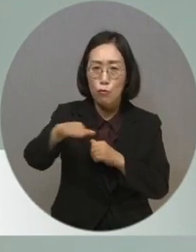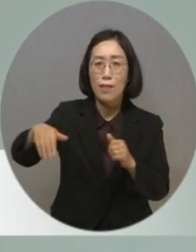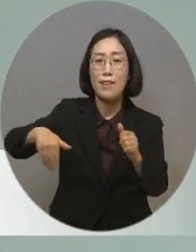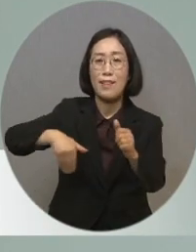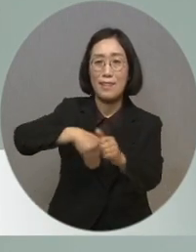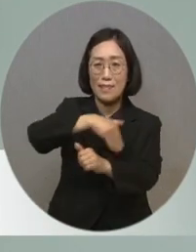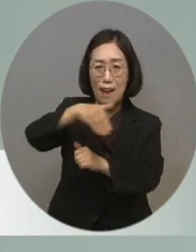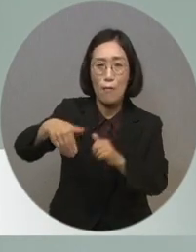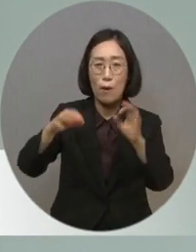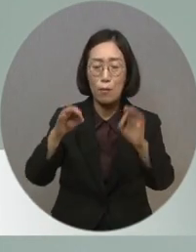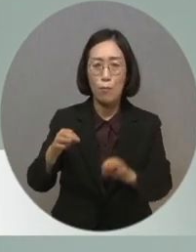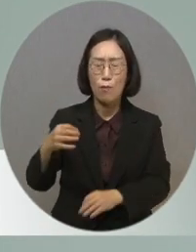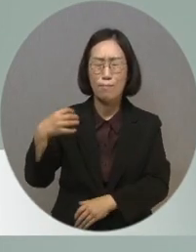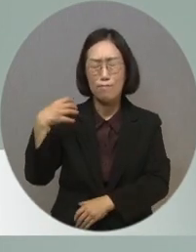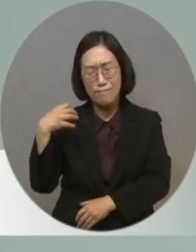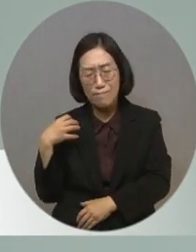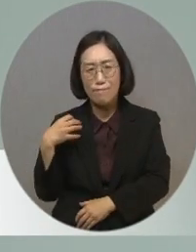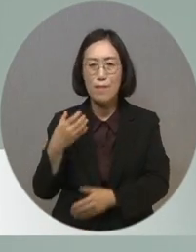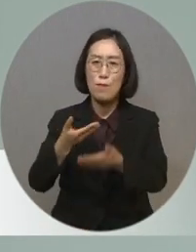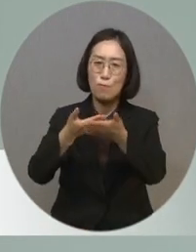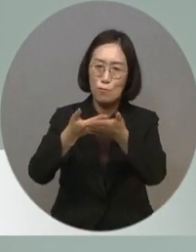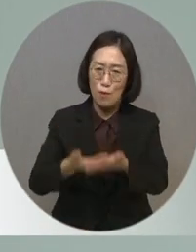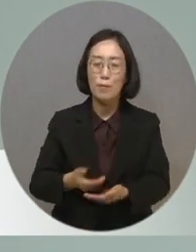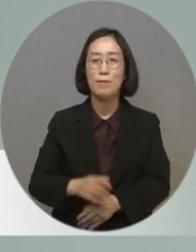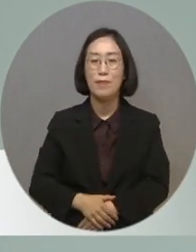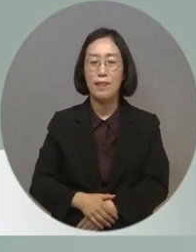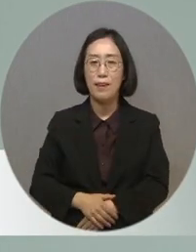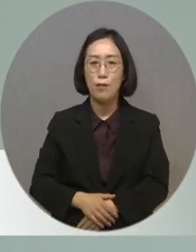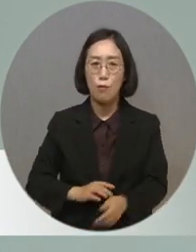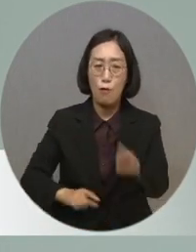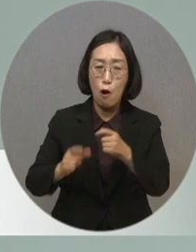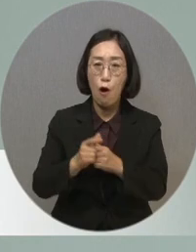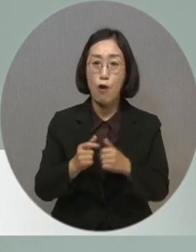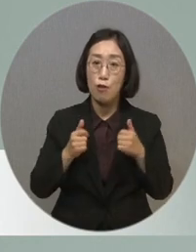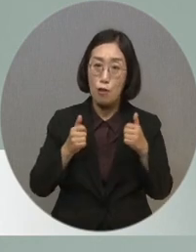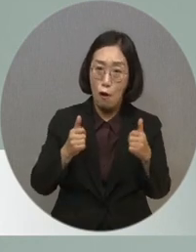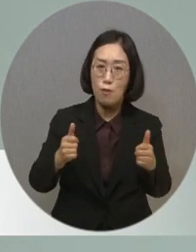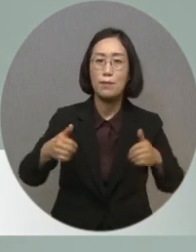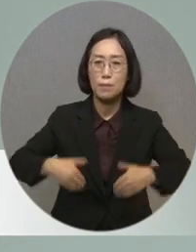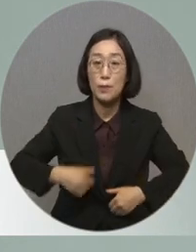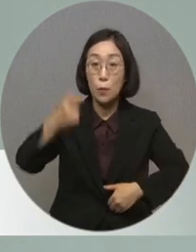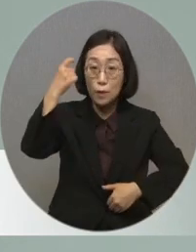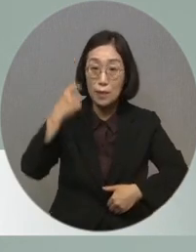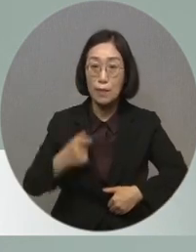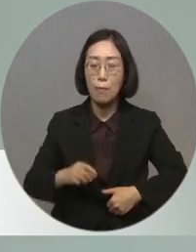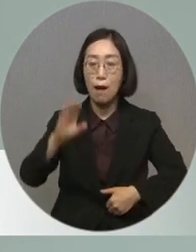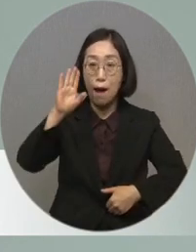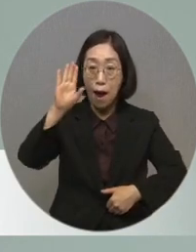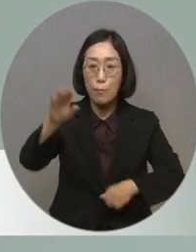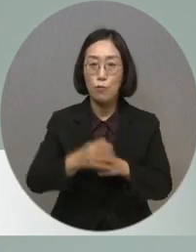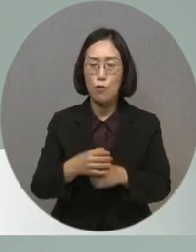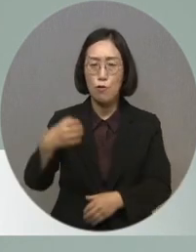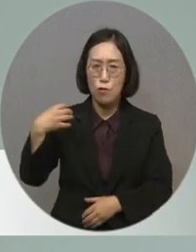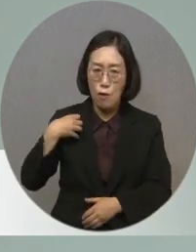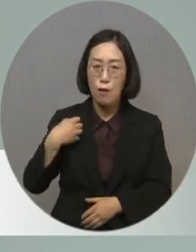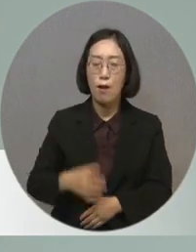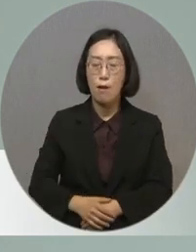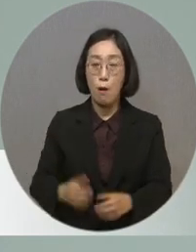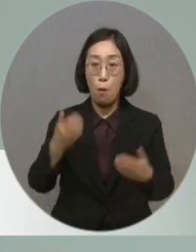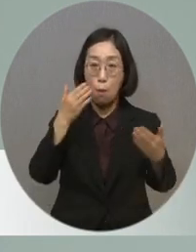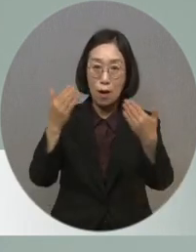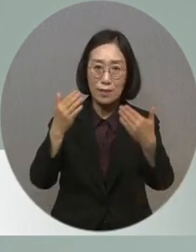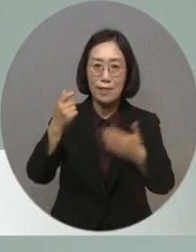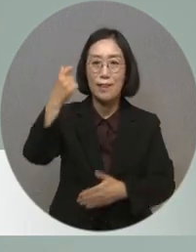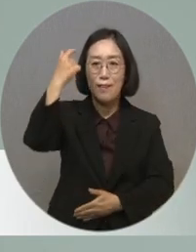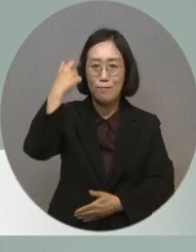현황을 보시면 제 어깨가 정말 무겁습니다. 그리고 열정도 느끼고요. 또 향후 제가 해야 될 역할도